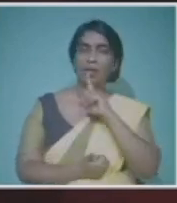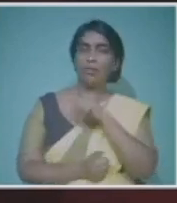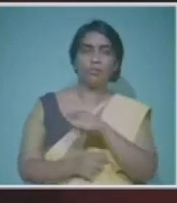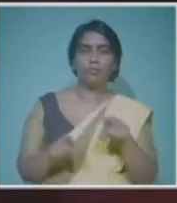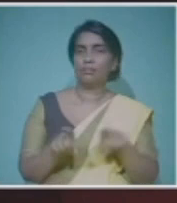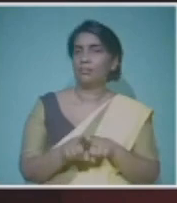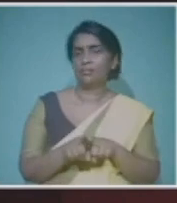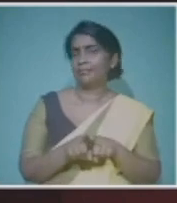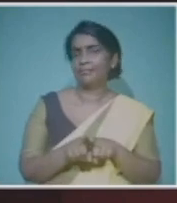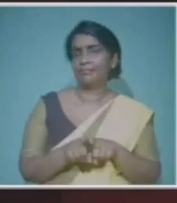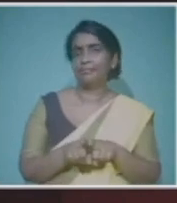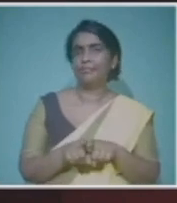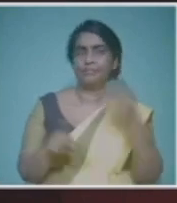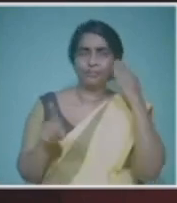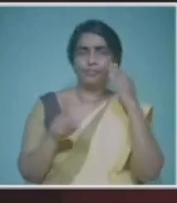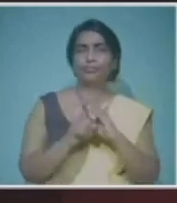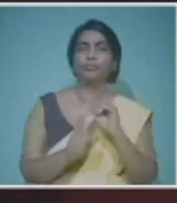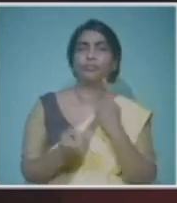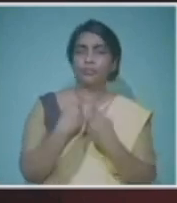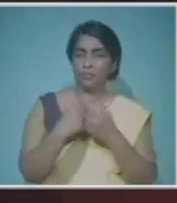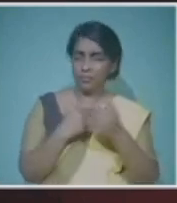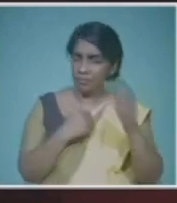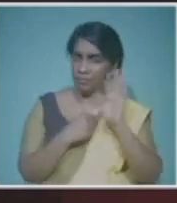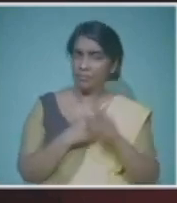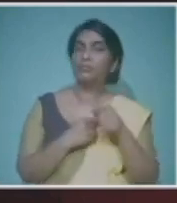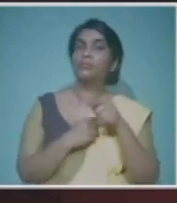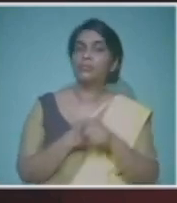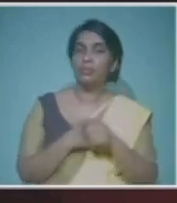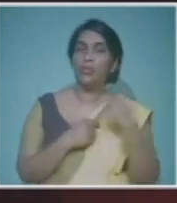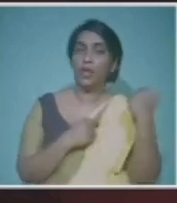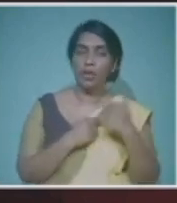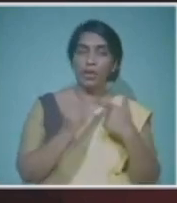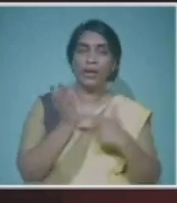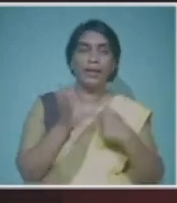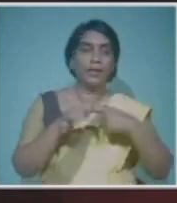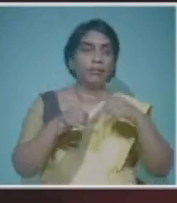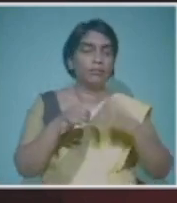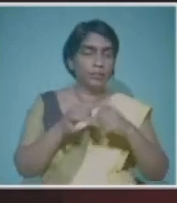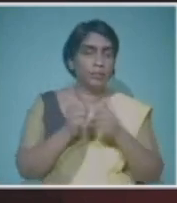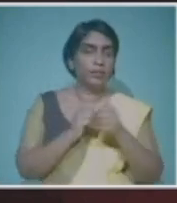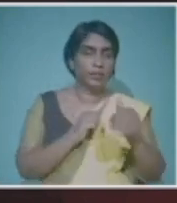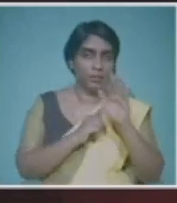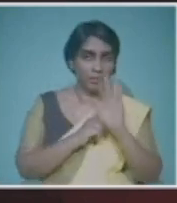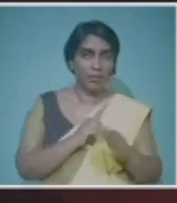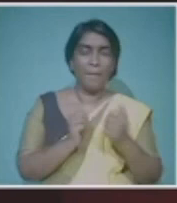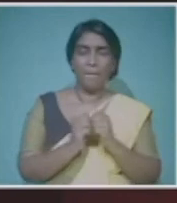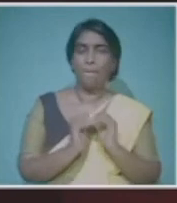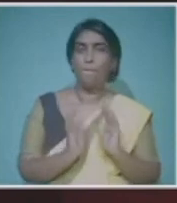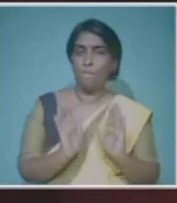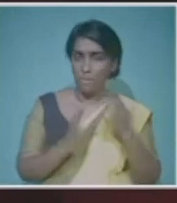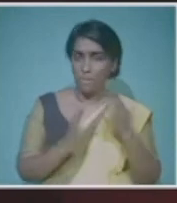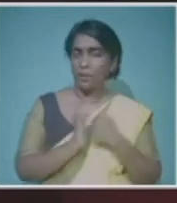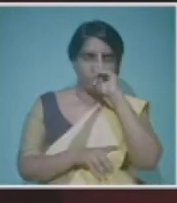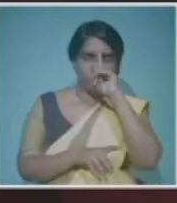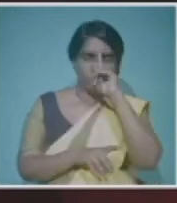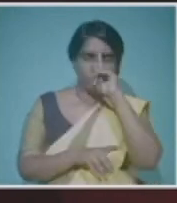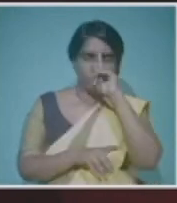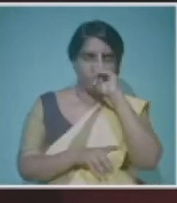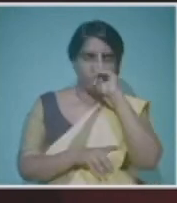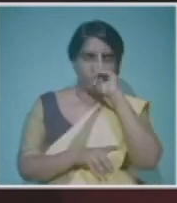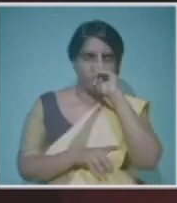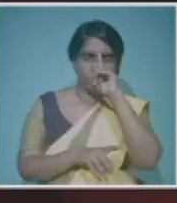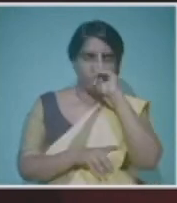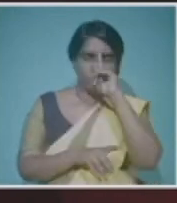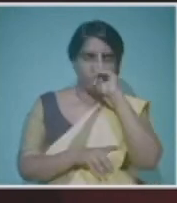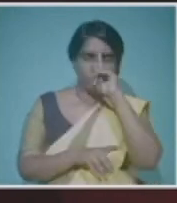වැඩිය ඒ පිළිබඳව පරීක්ෂණයක් කරන්න. ඒ වගේම අපි අලුතෙන් ප්‍රසම්පාදන කටයුතු සඳහාත් අපි ආරම්භ කරලා තියෙනවා ගරු කථානායකතුමනි. එනිසා